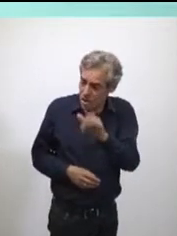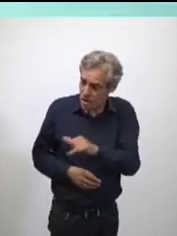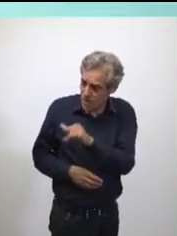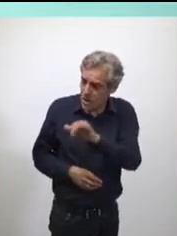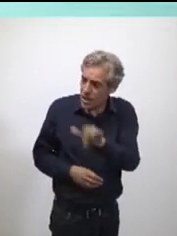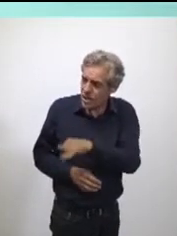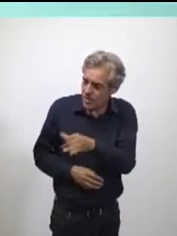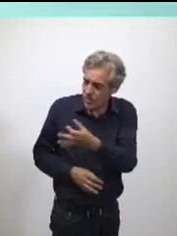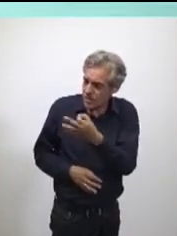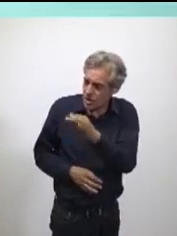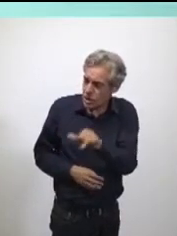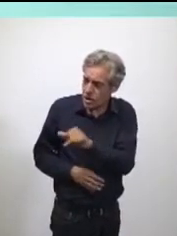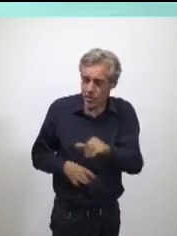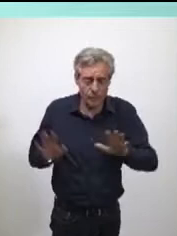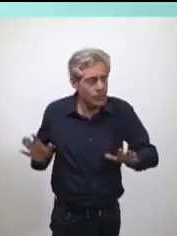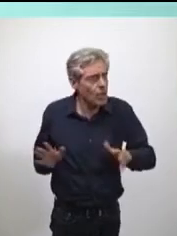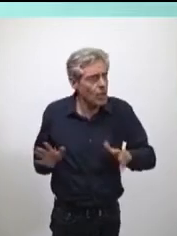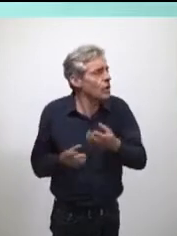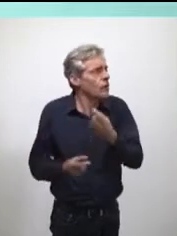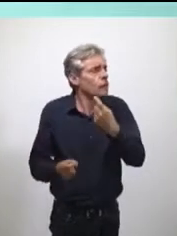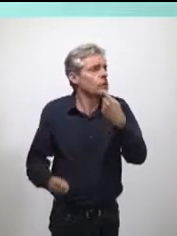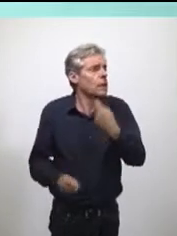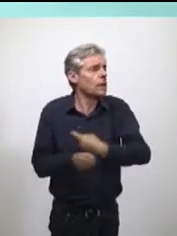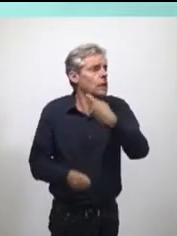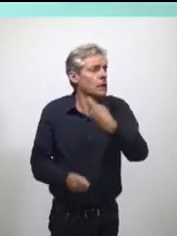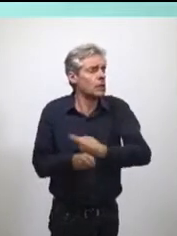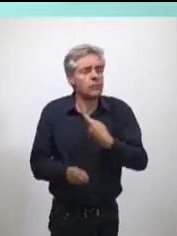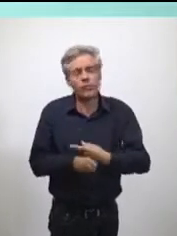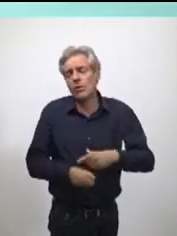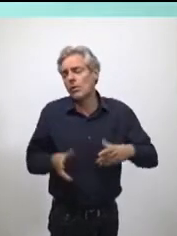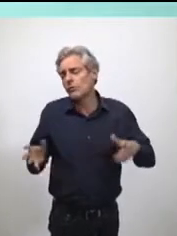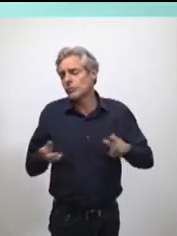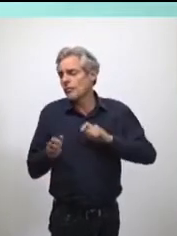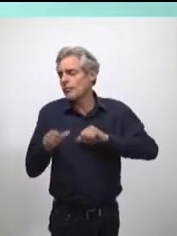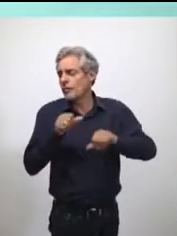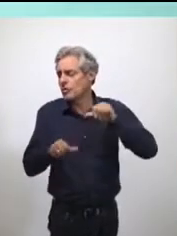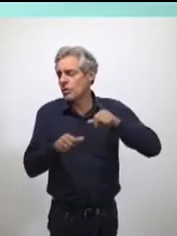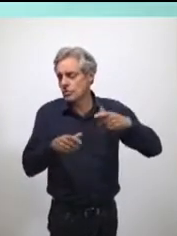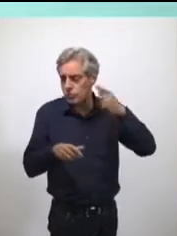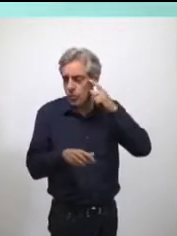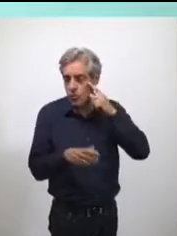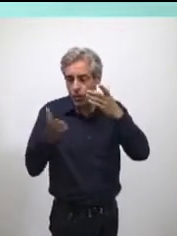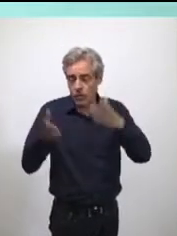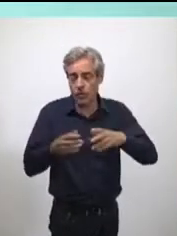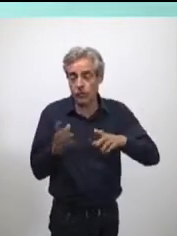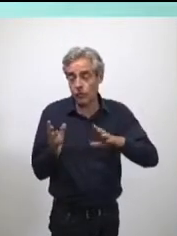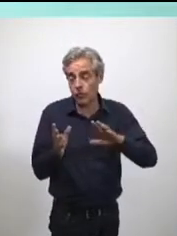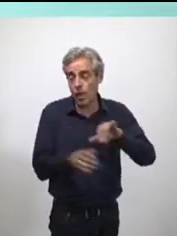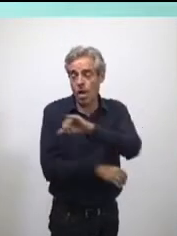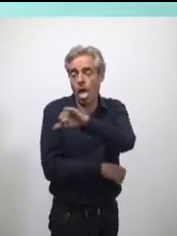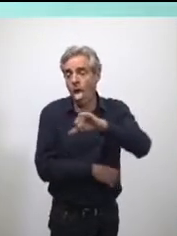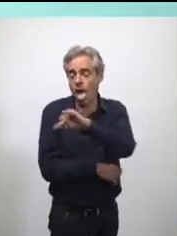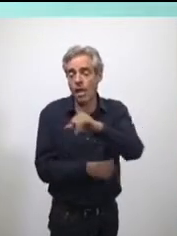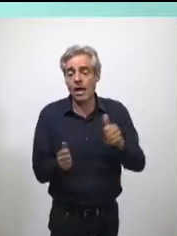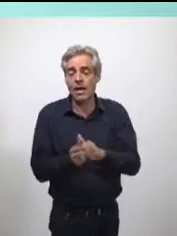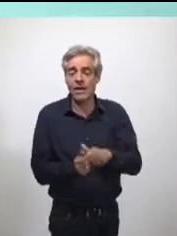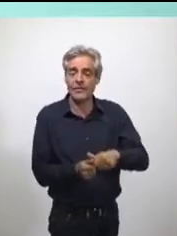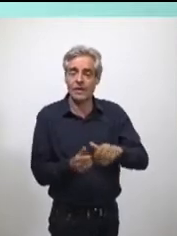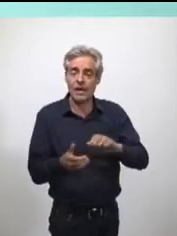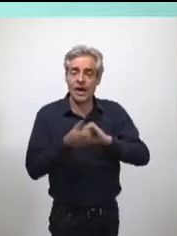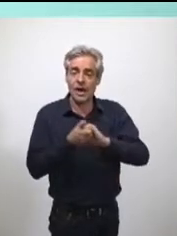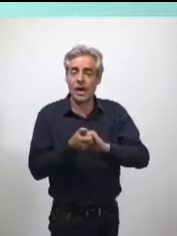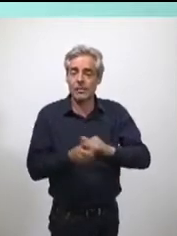jamais entendu le dire. Vous nous faites payer ici, collectivement, la façon dont vous êtes fait rouler dans la farine par votre allié